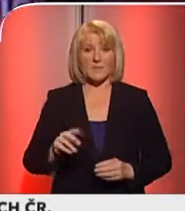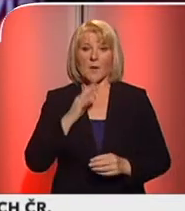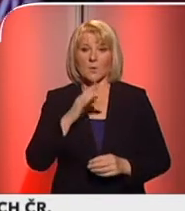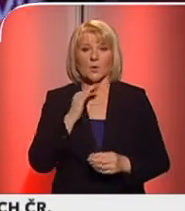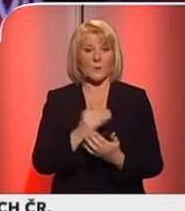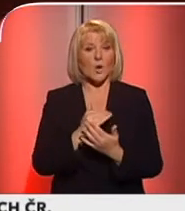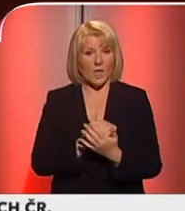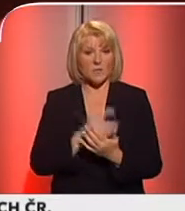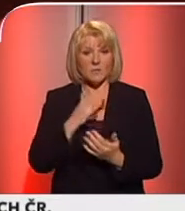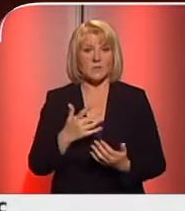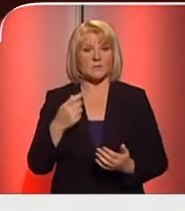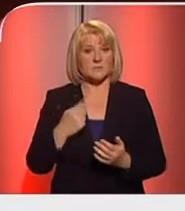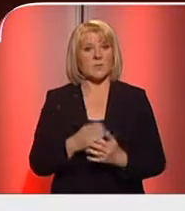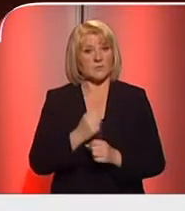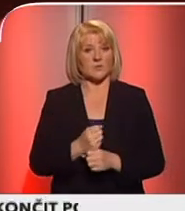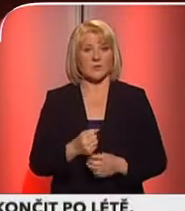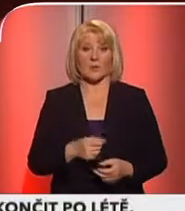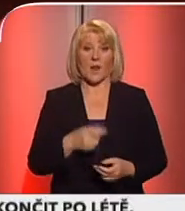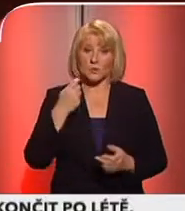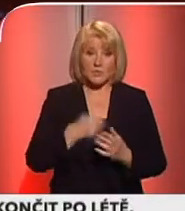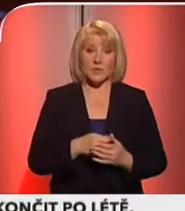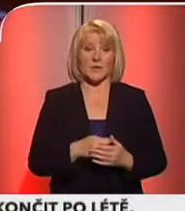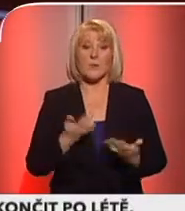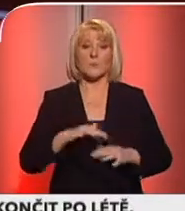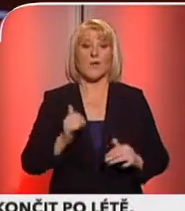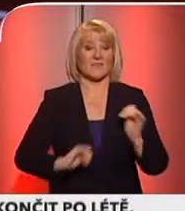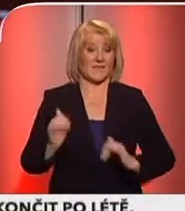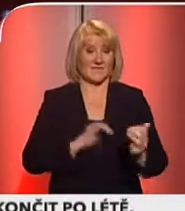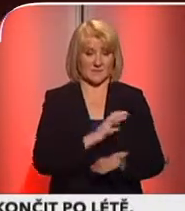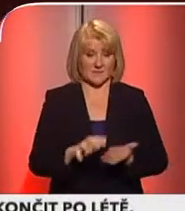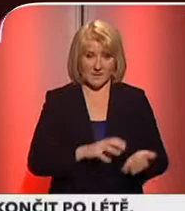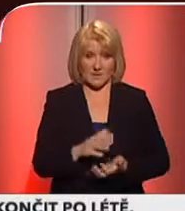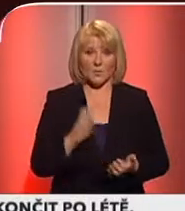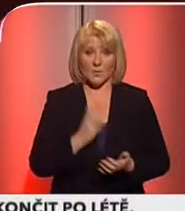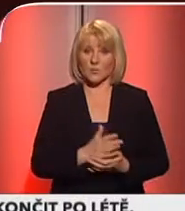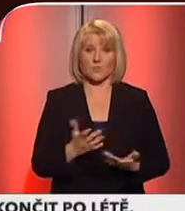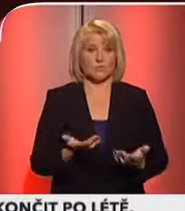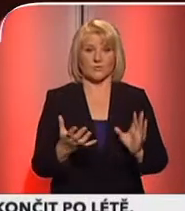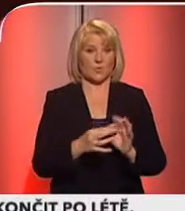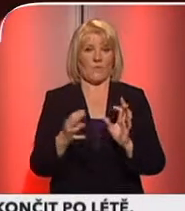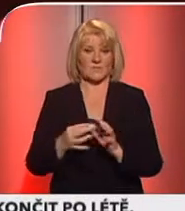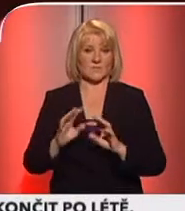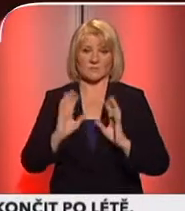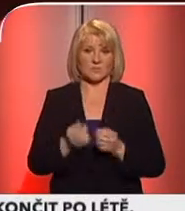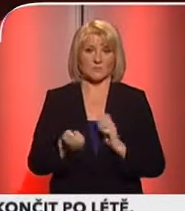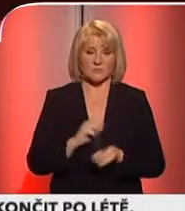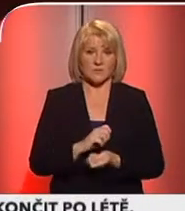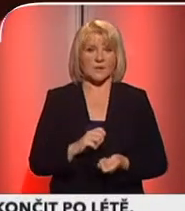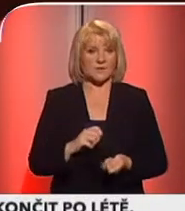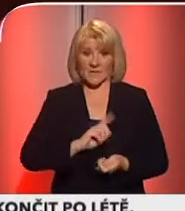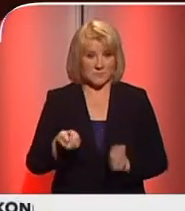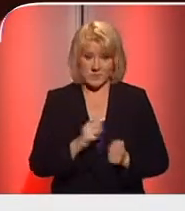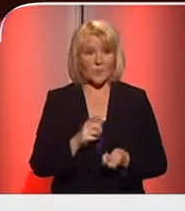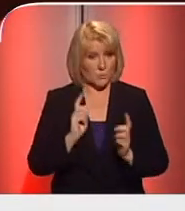je Ale to neznamená, že se v době krize, která samozřejmě všechno ovlivní, a to negativně, že se nemůže něco